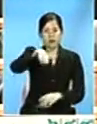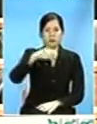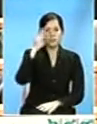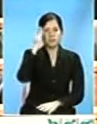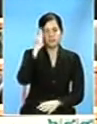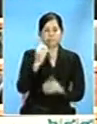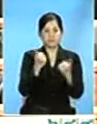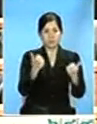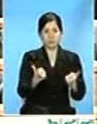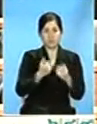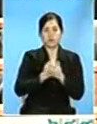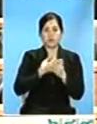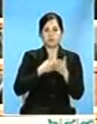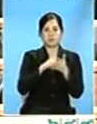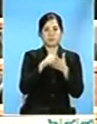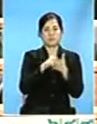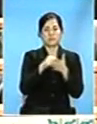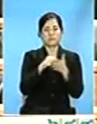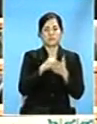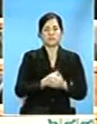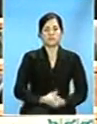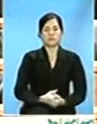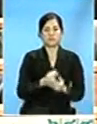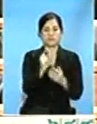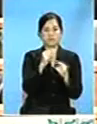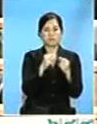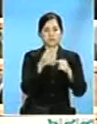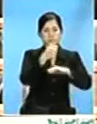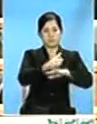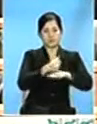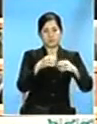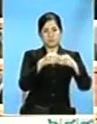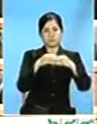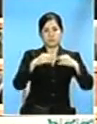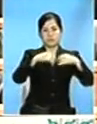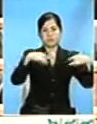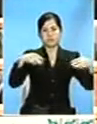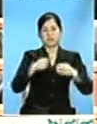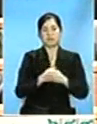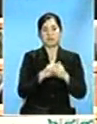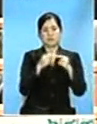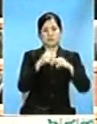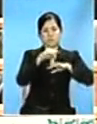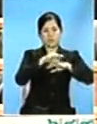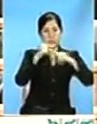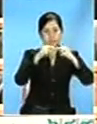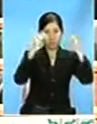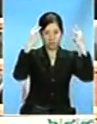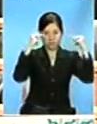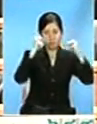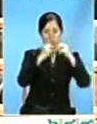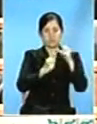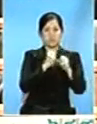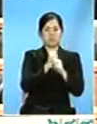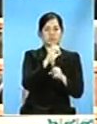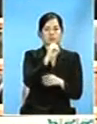ได้มีการแก้ไขนะครับแม้แต่ในขณะที่ท่านผู้นำฝ่ายค้านได้เป็นนายกรัฐมนตรีในปี 53-54 นั้นนะ